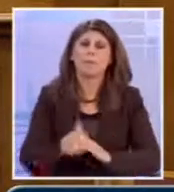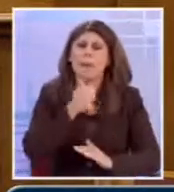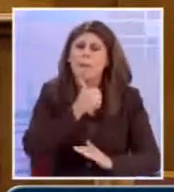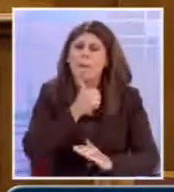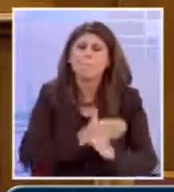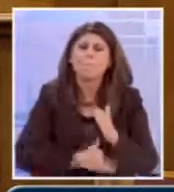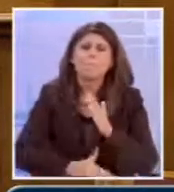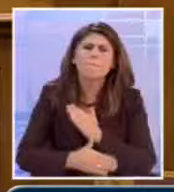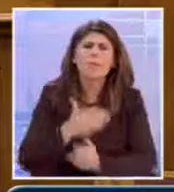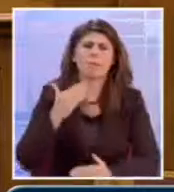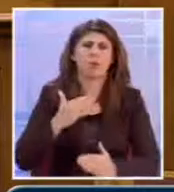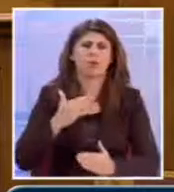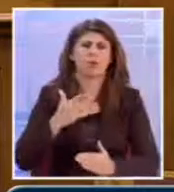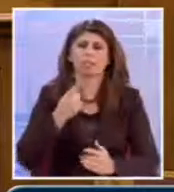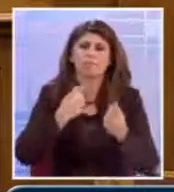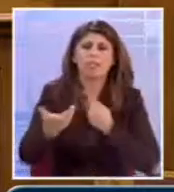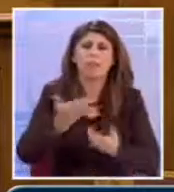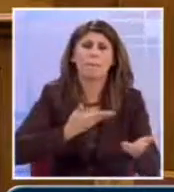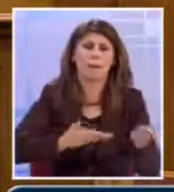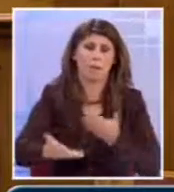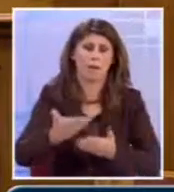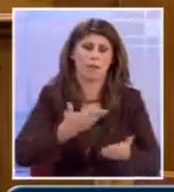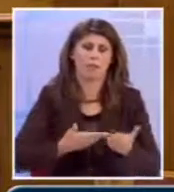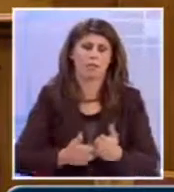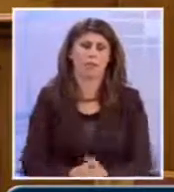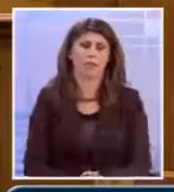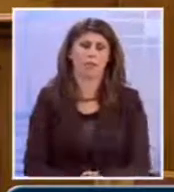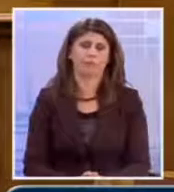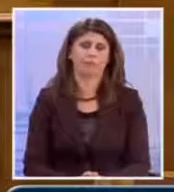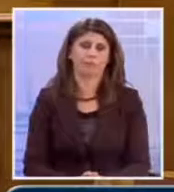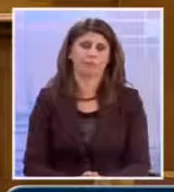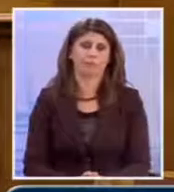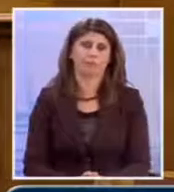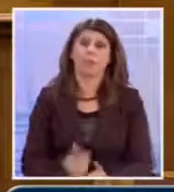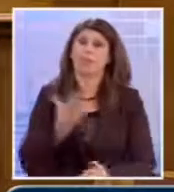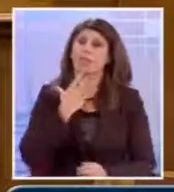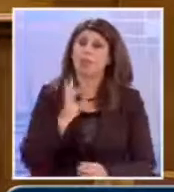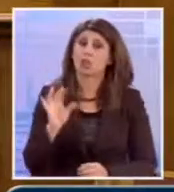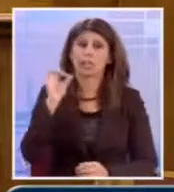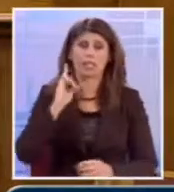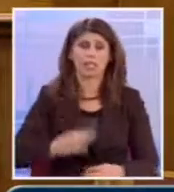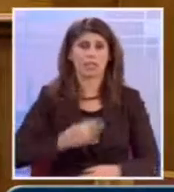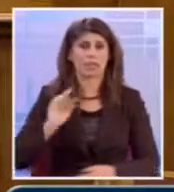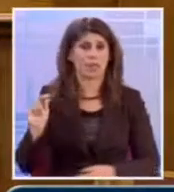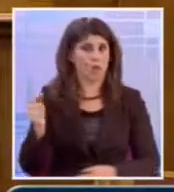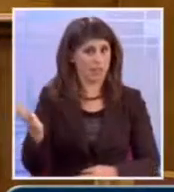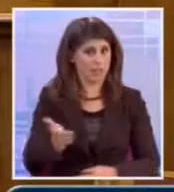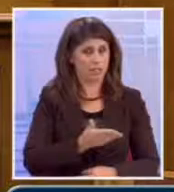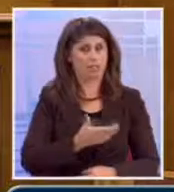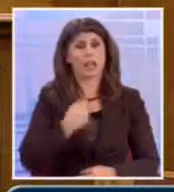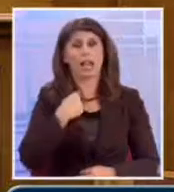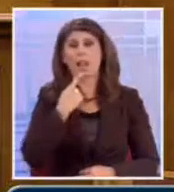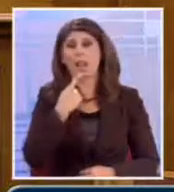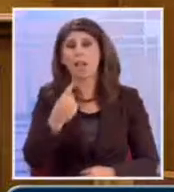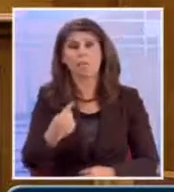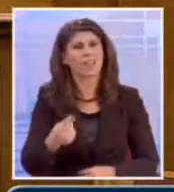και συστηματική διαπραγμάτευση. Γι' αυτό, κυρίες και κύριοι βουλευτές, υποστηρίζουμε ότι δεν